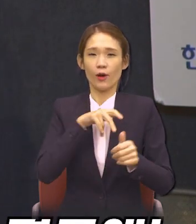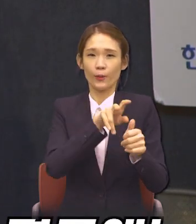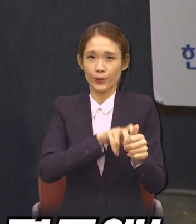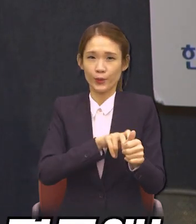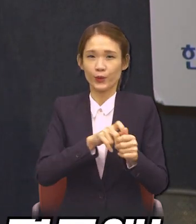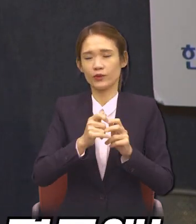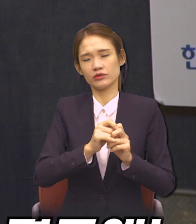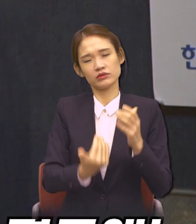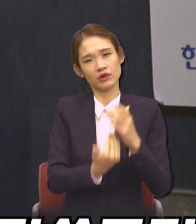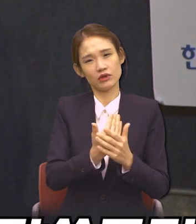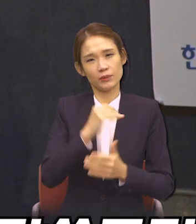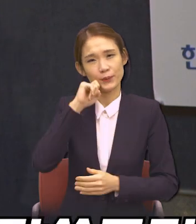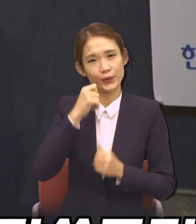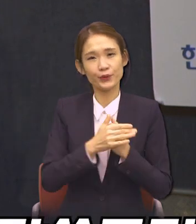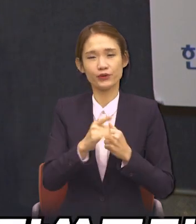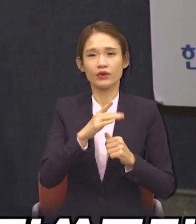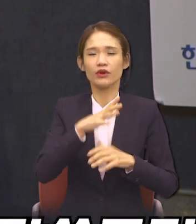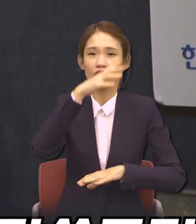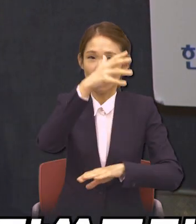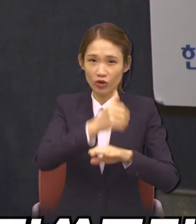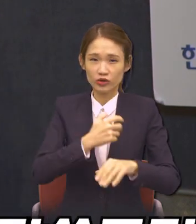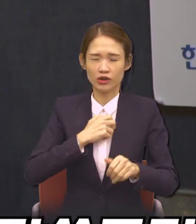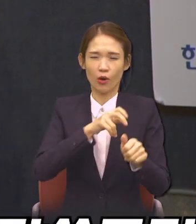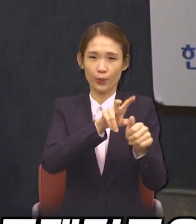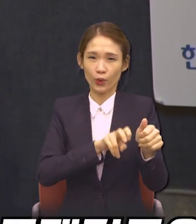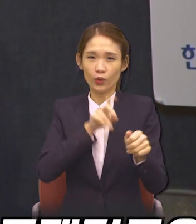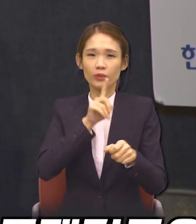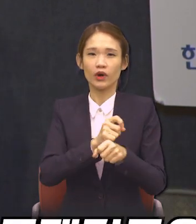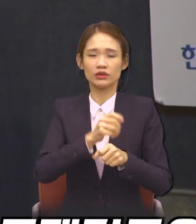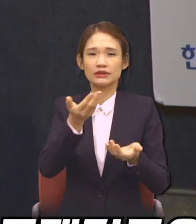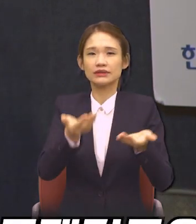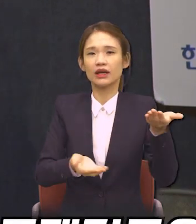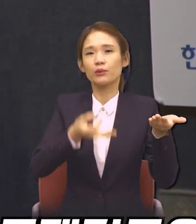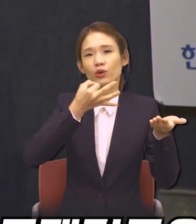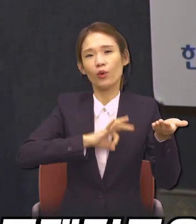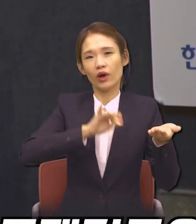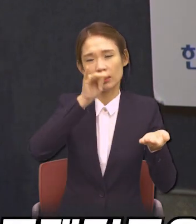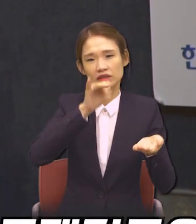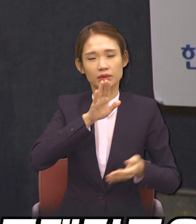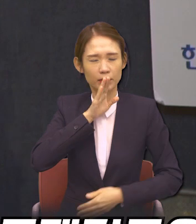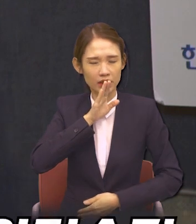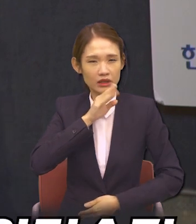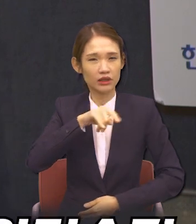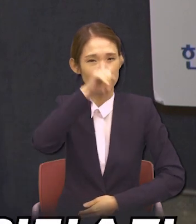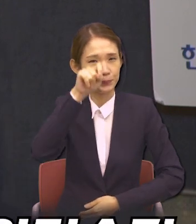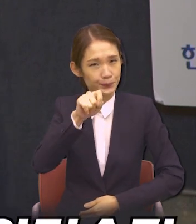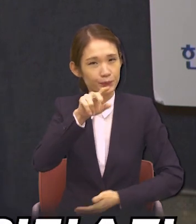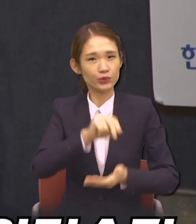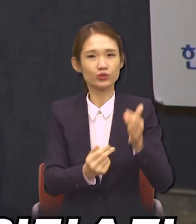작동하기 어렵지만 결국에 이제 혐오라는 거는 그 제가 아까 말씀드린 어떤 차별의 효과를 낼 수 있냐의 문제거든요.